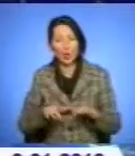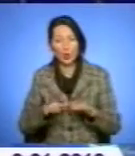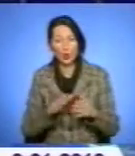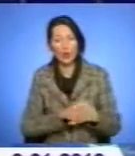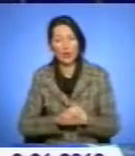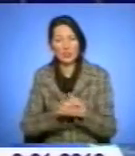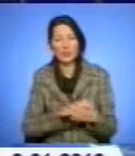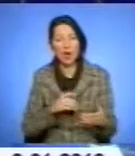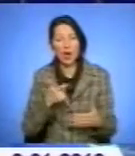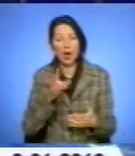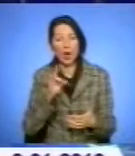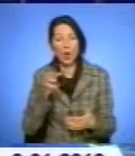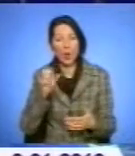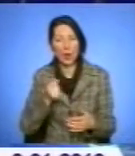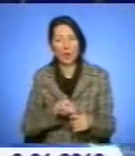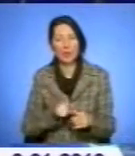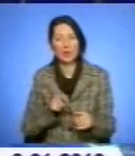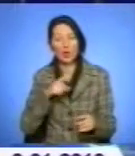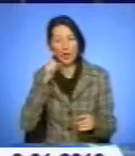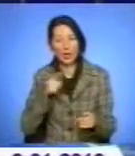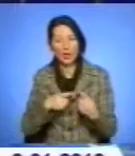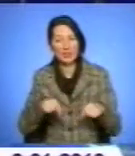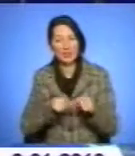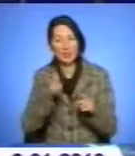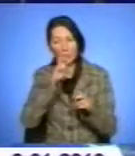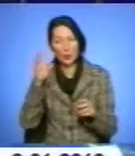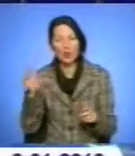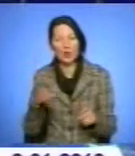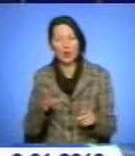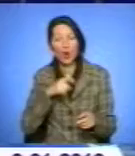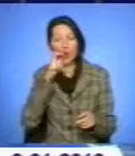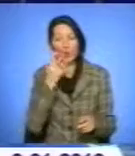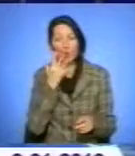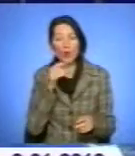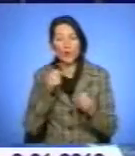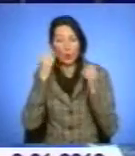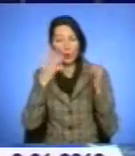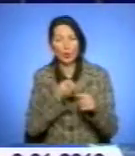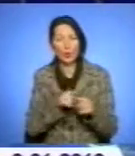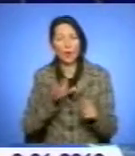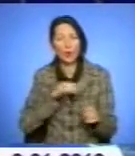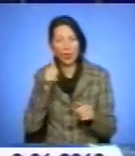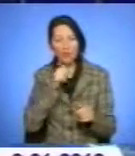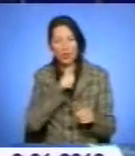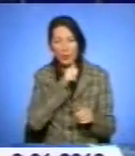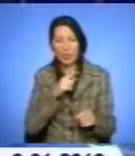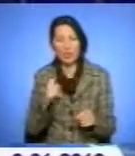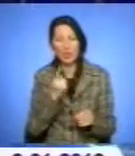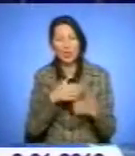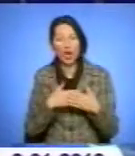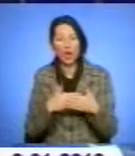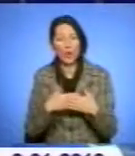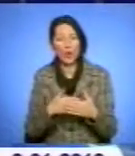популяризувала українську мову та культуру, яка на той час була практично у підпіллі. Нагадаємо, перша громада була організована при